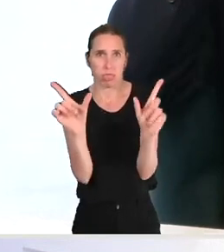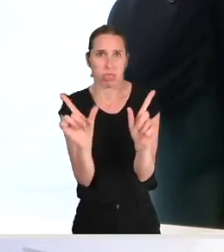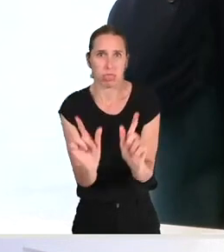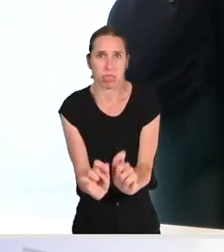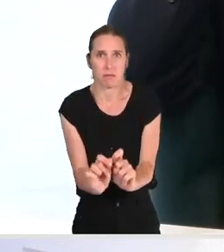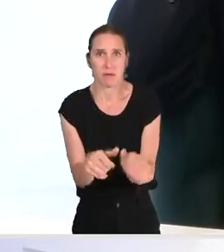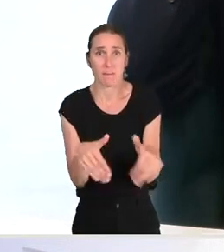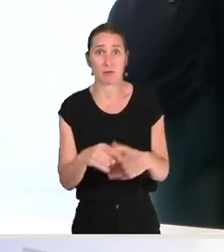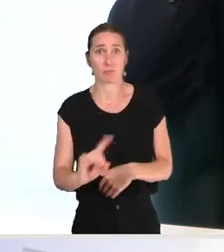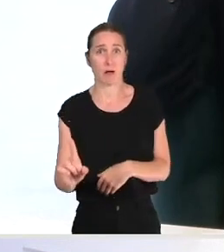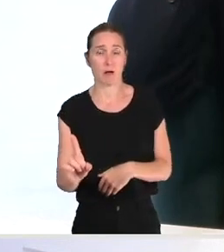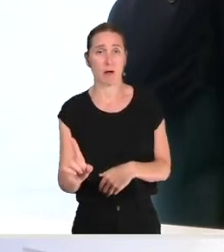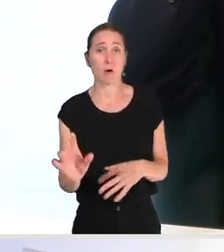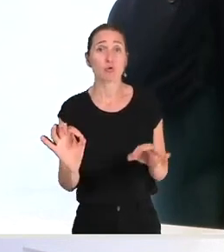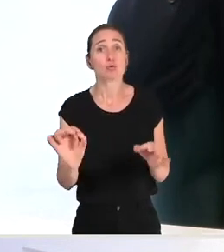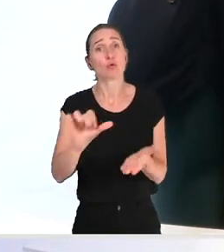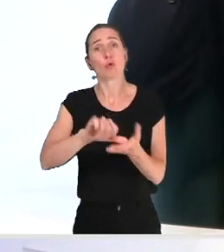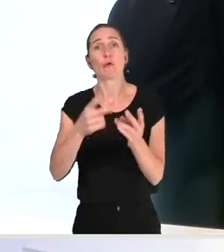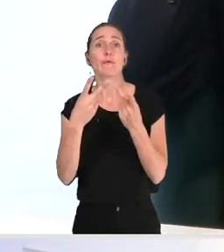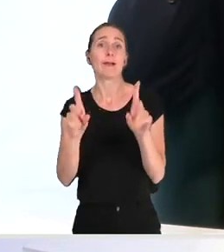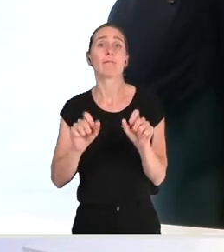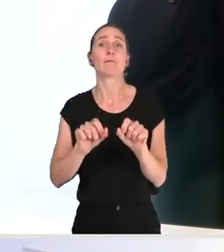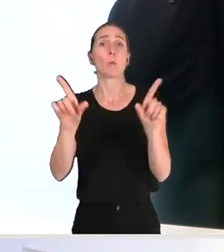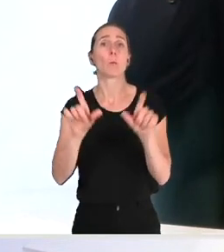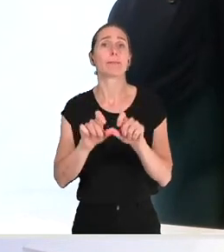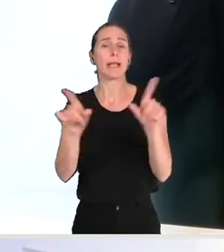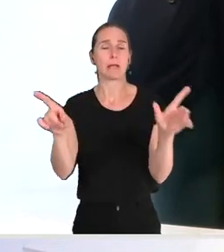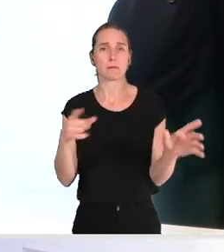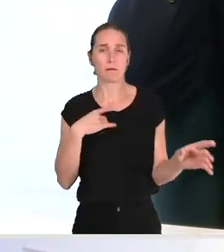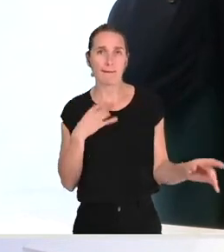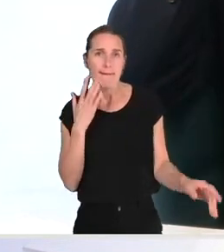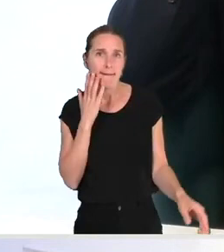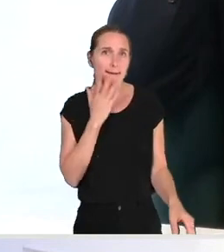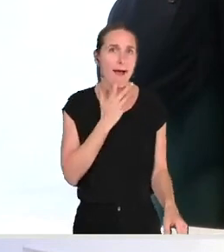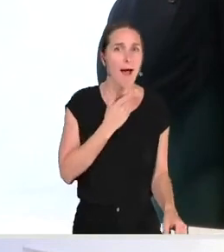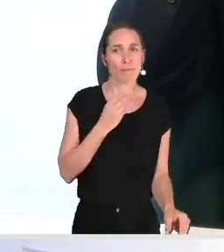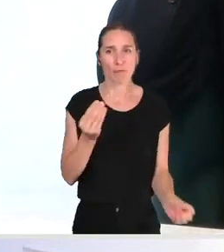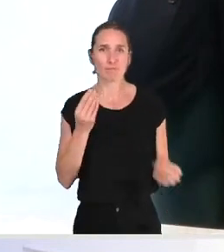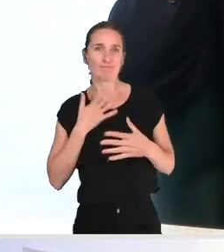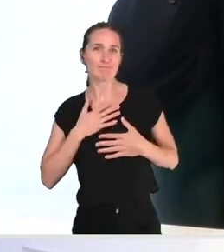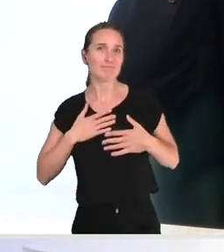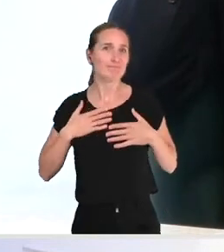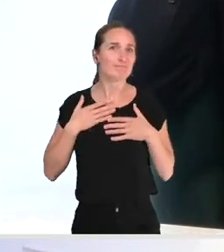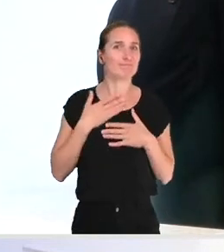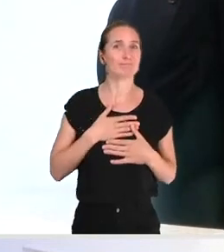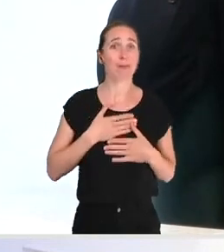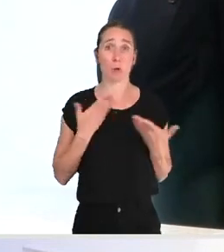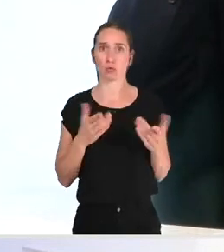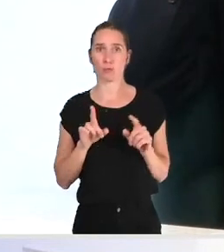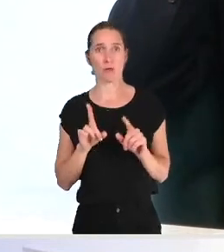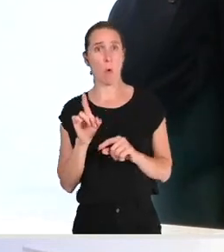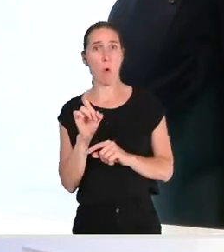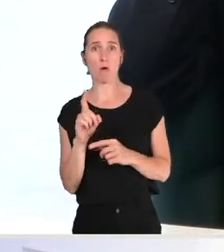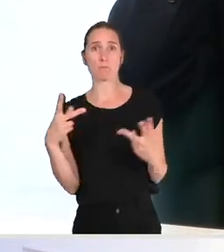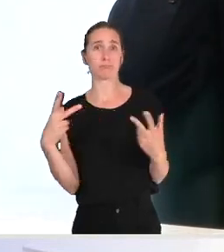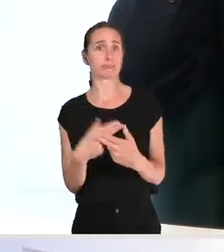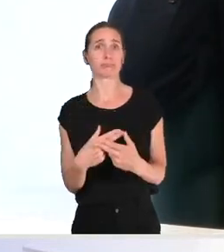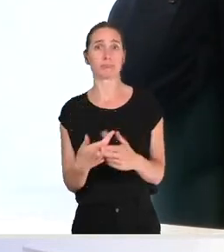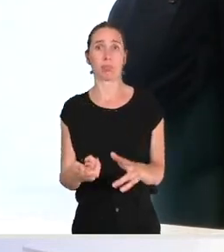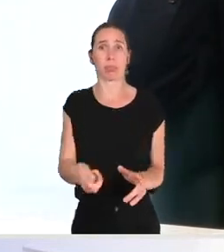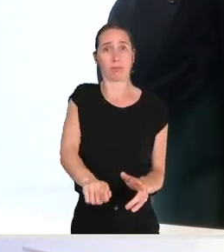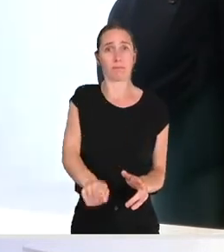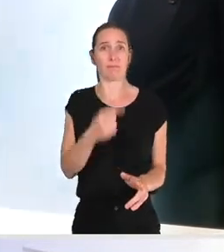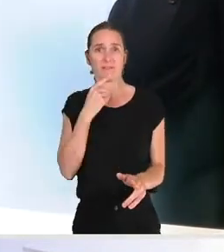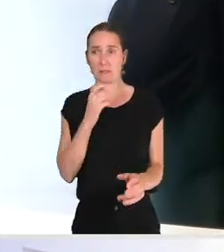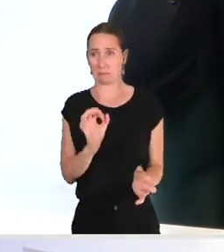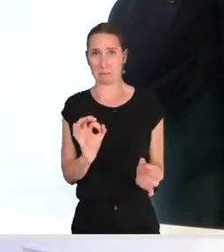c'est distrayant. Aujourd'hui, elle n'est plus en eau, elle se transforme donc en poubelle géante. Quant aux